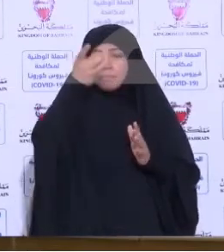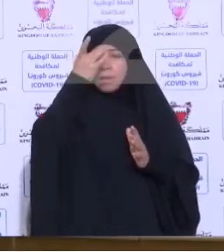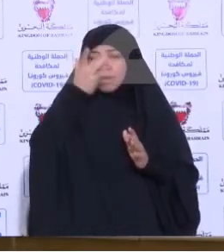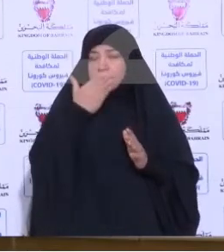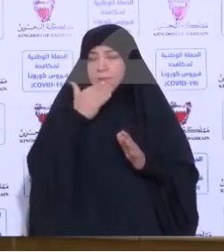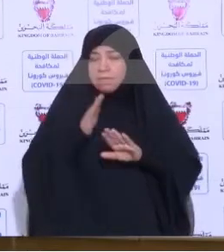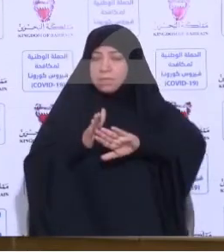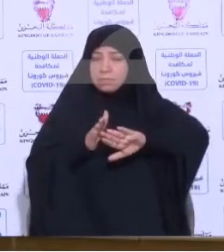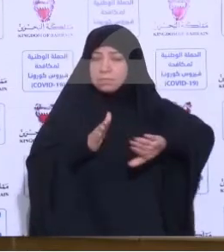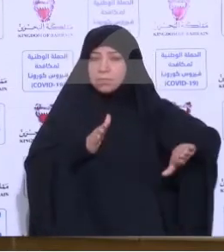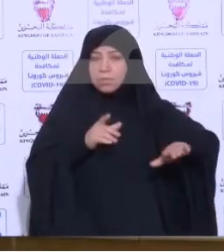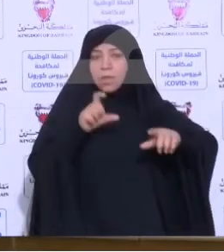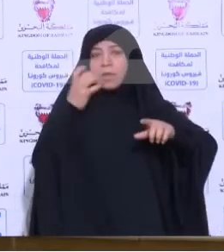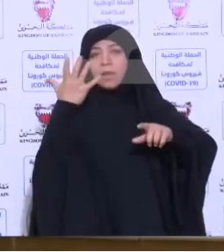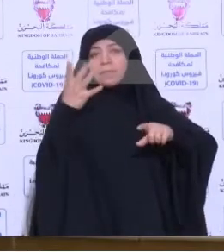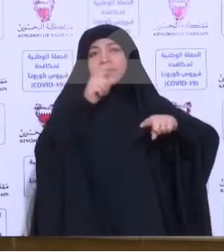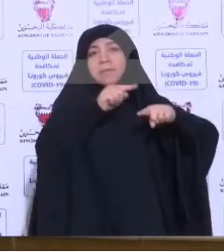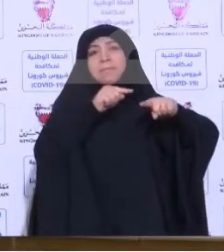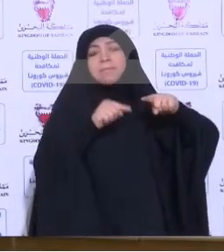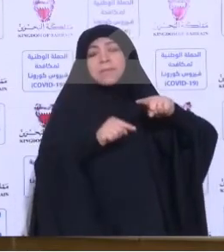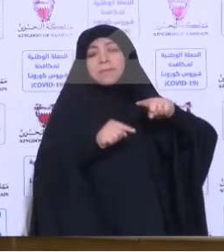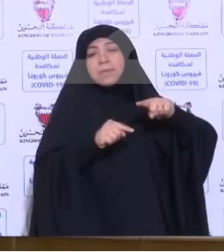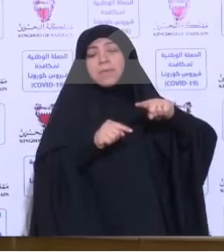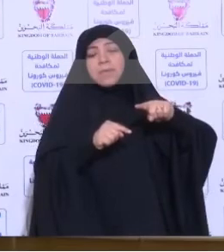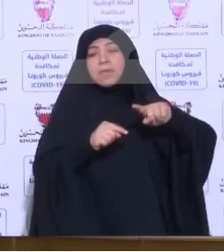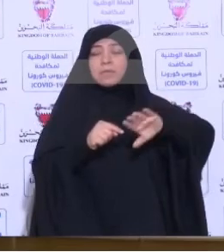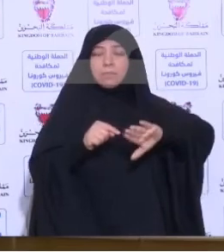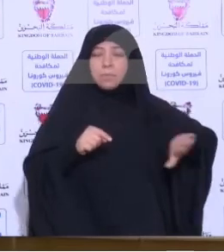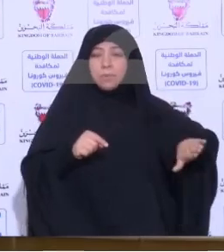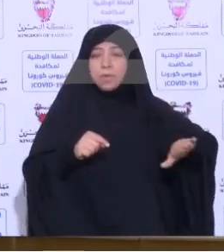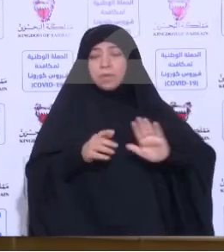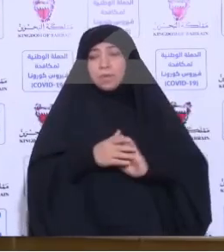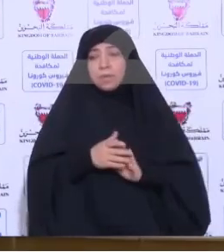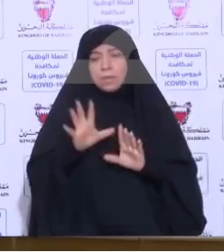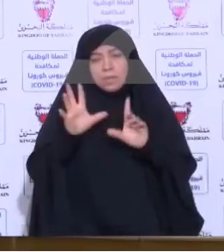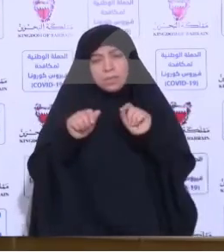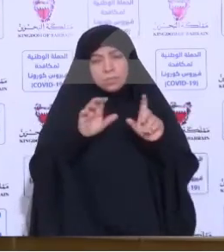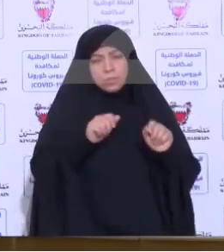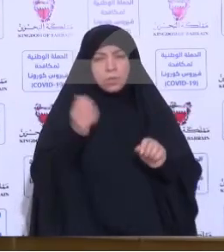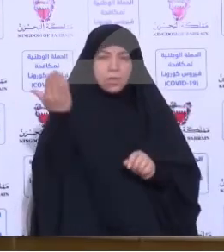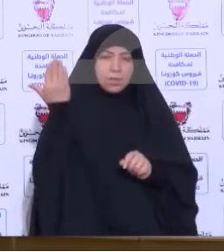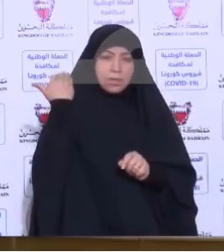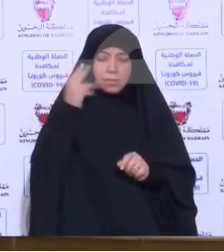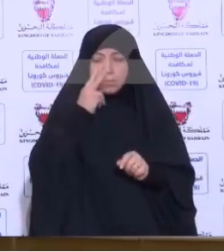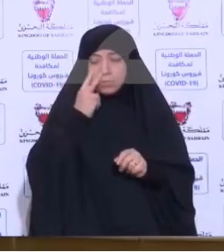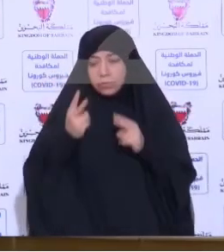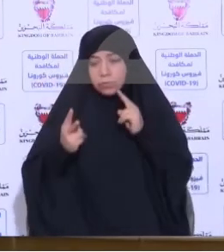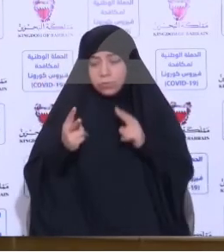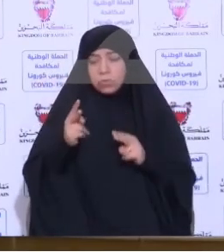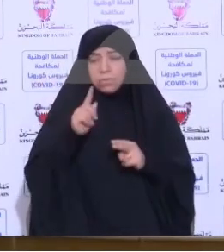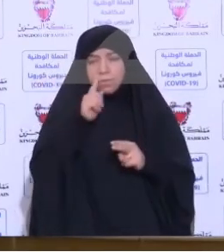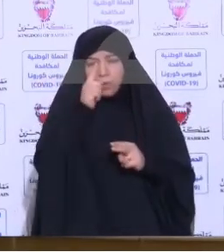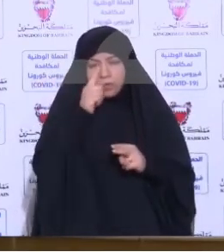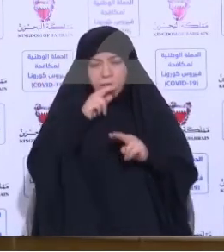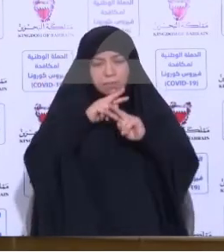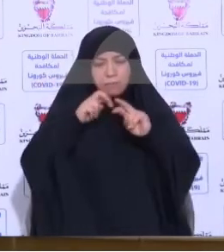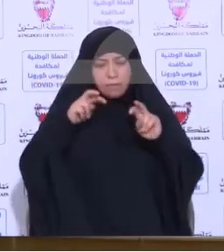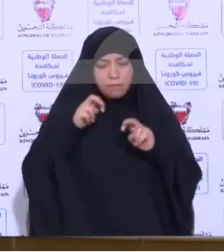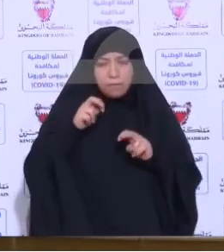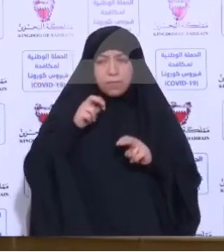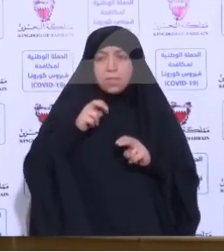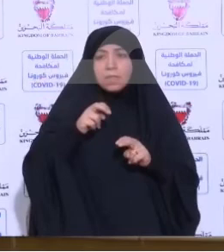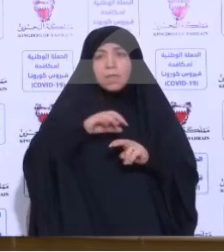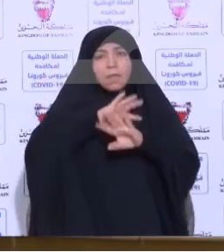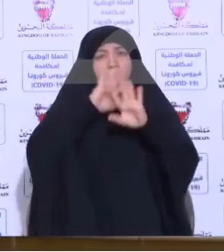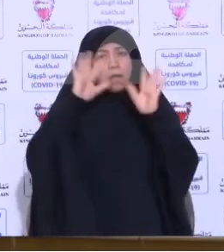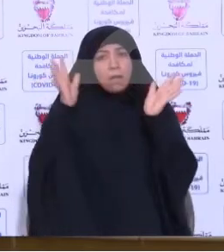من 5% من العدد الكلي للفحوصات. الأسابيع الماضية تراوحت نسبة الفحوصات الإيجابية من